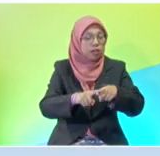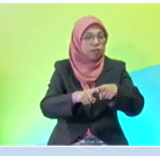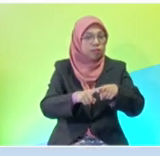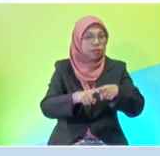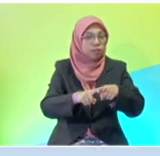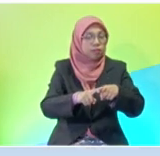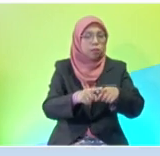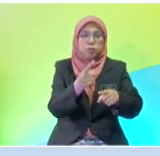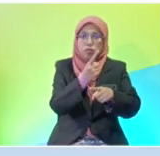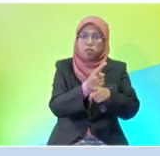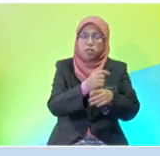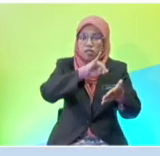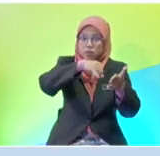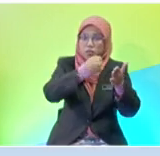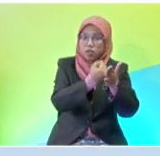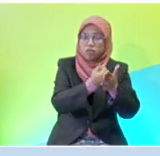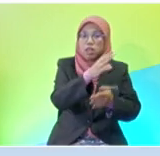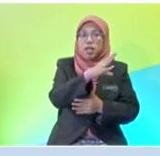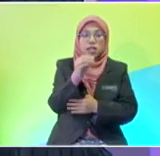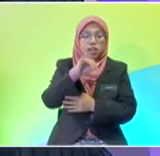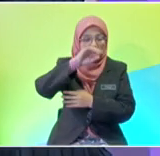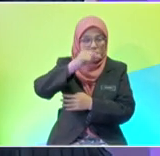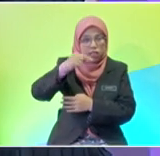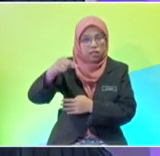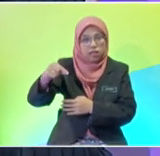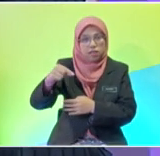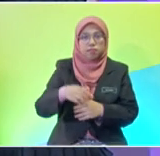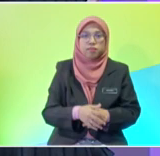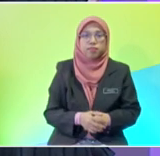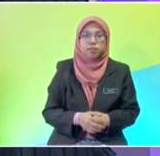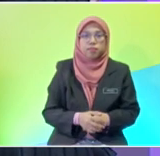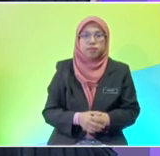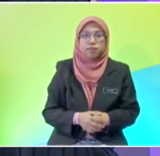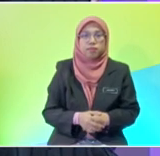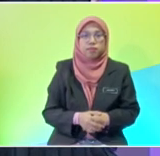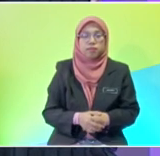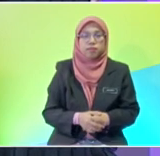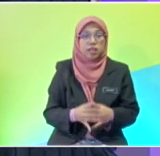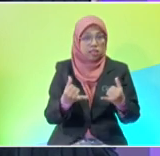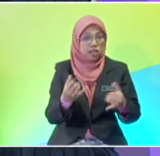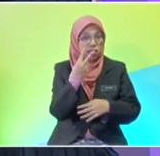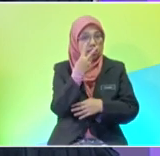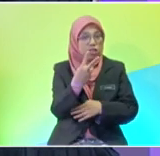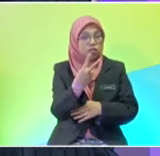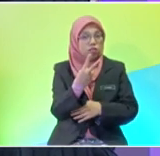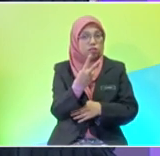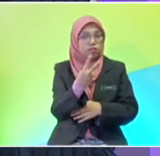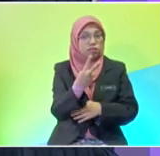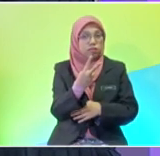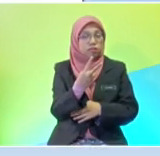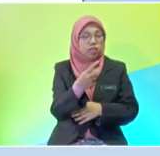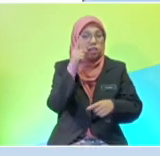email-emal dan tanda tangan ringkas saja diperlukan kita lihat pula kesilapan tidak